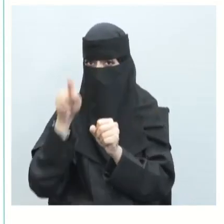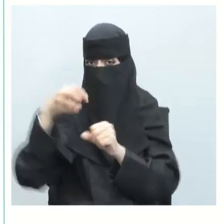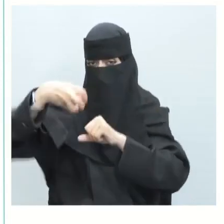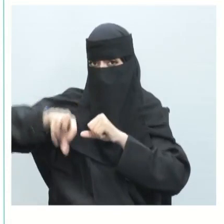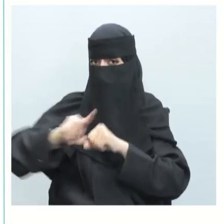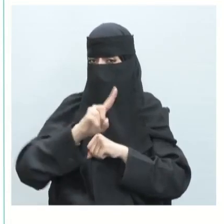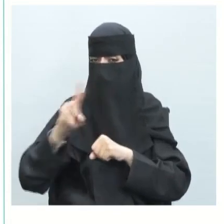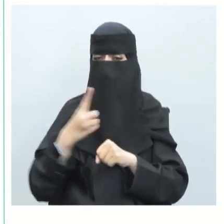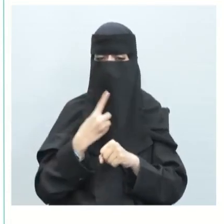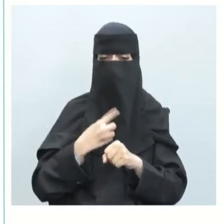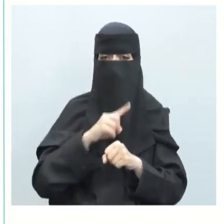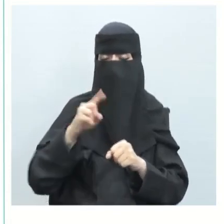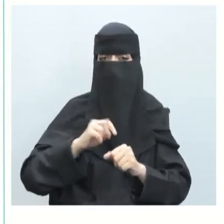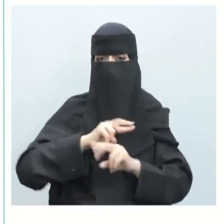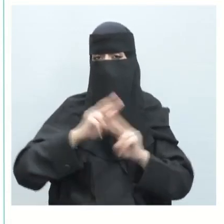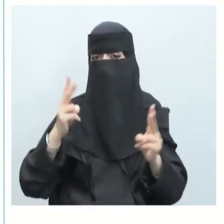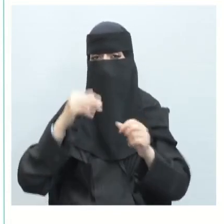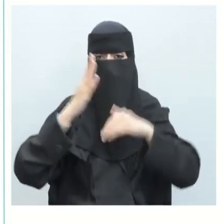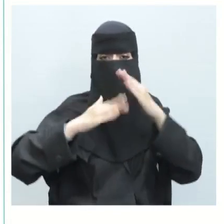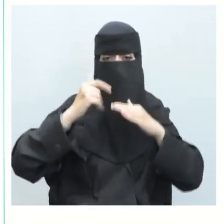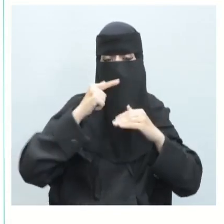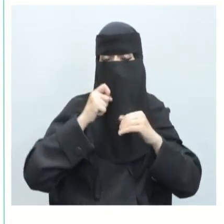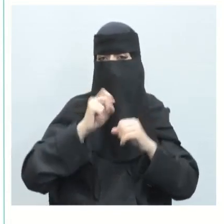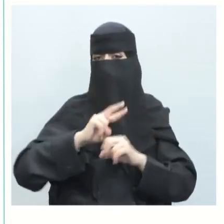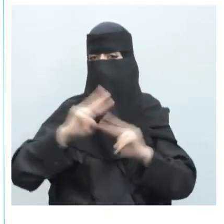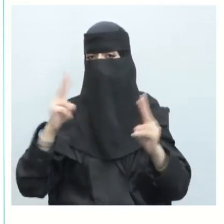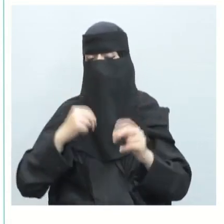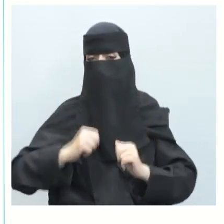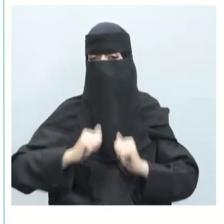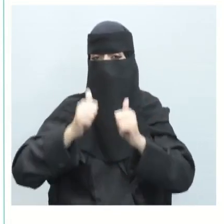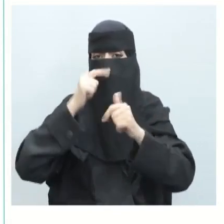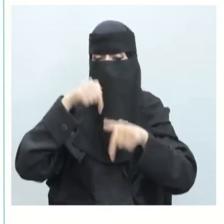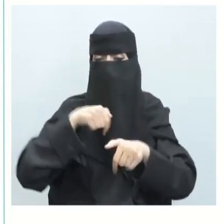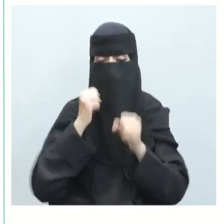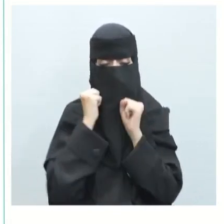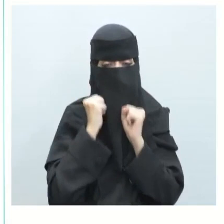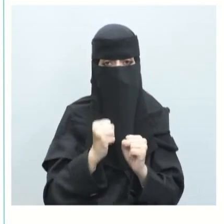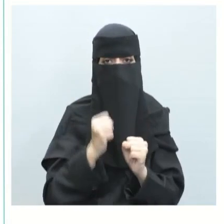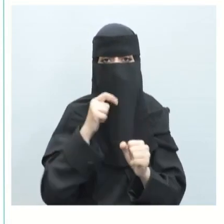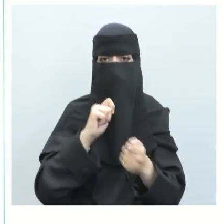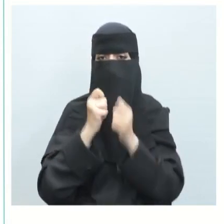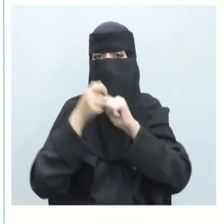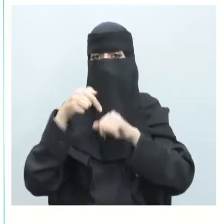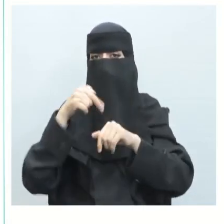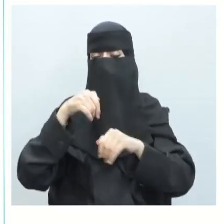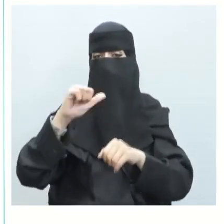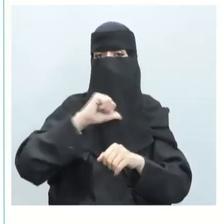مختلفه عن قدراته وامكاناته بالتالي قد يواجه صعوبه في التاقلم وهذا سيؤثر على